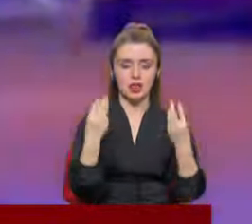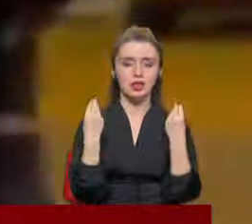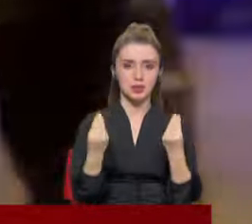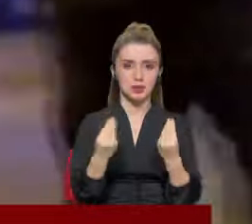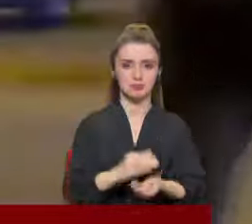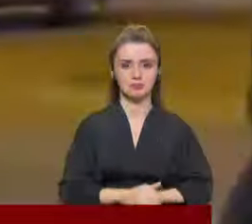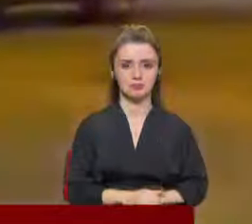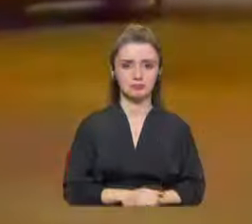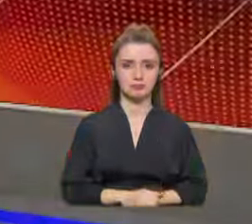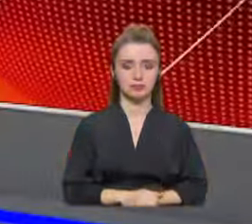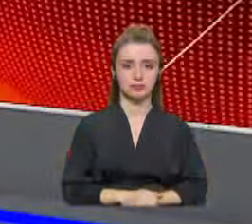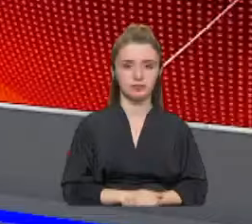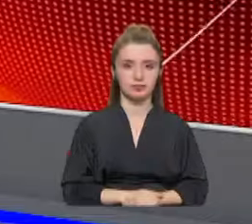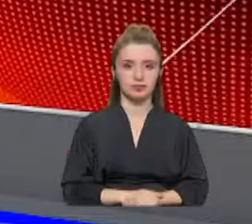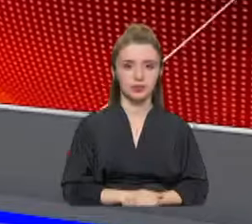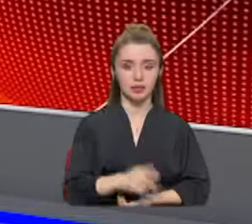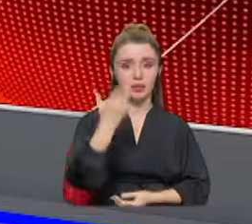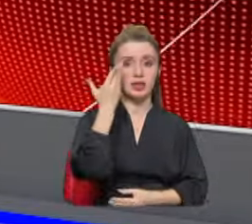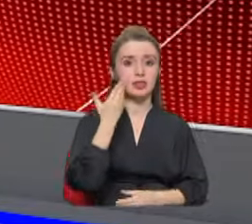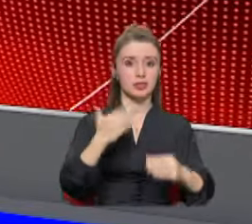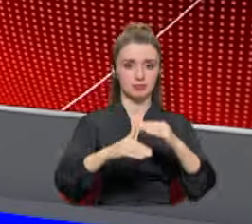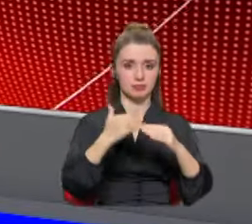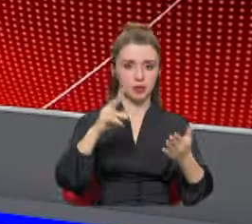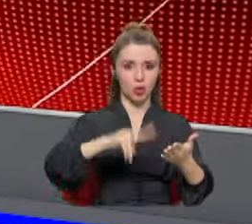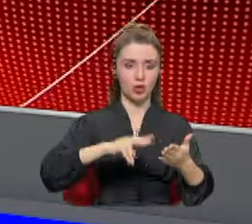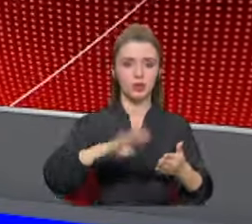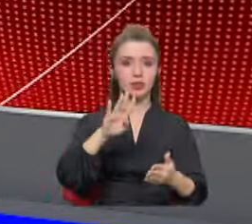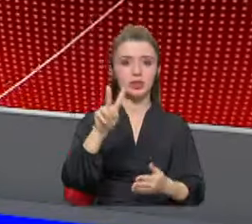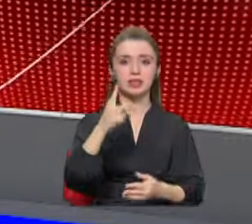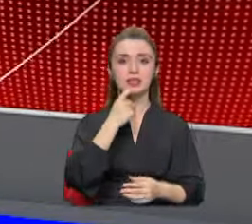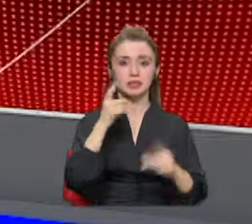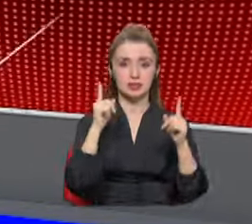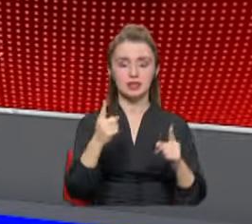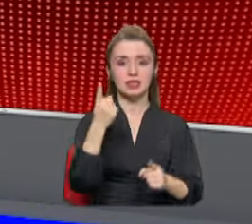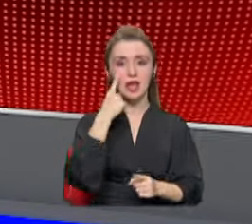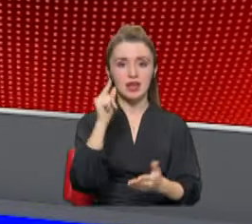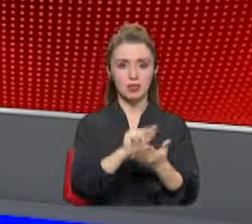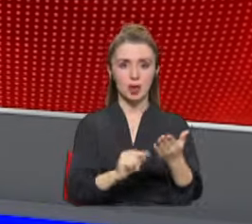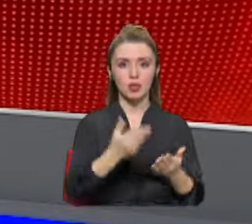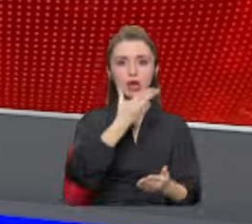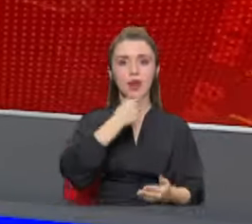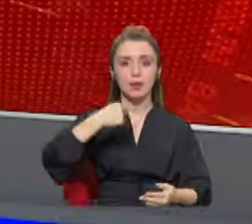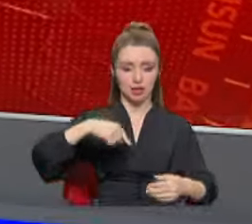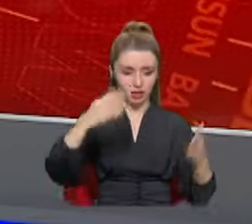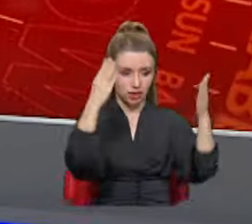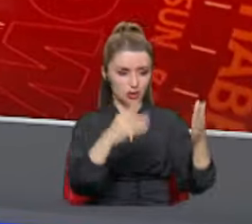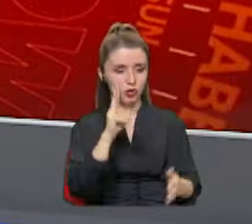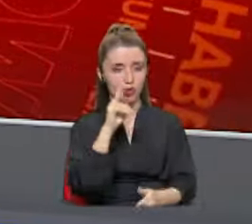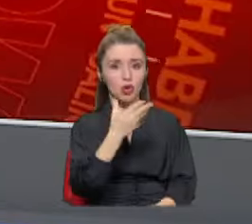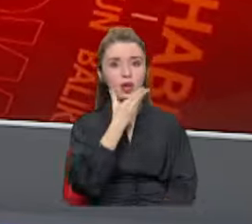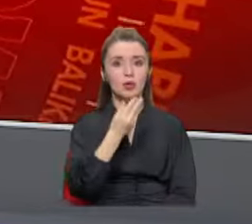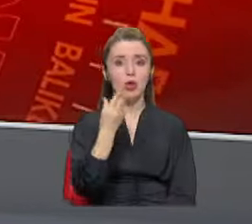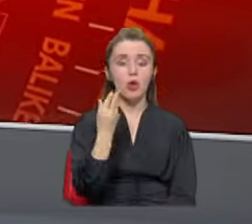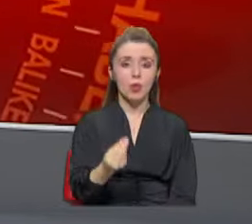iyi. Bir izleyicimize daha kulak verelim. 42 yıllık devlet memuruyum. Emeklinin halini gördükçe emekli